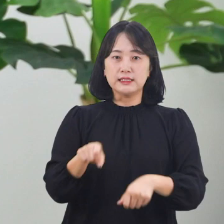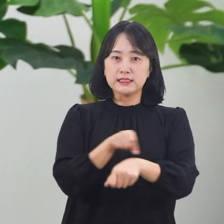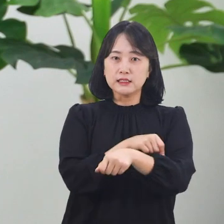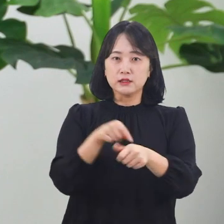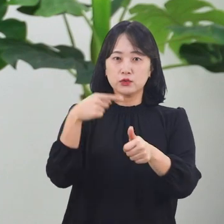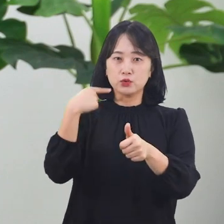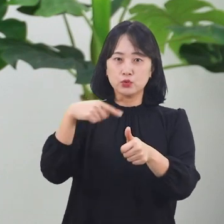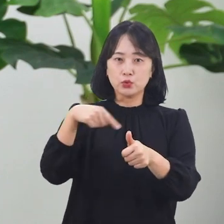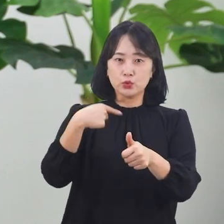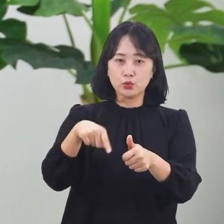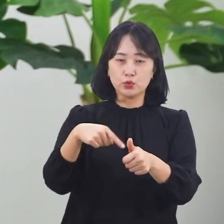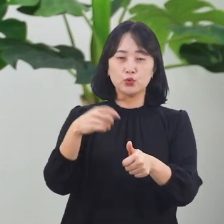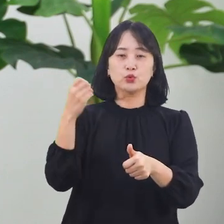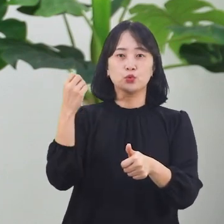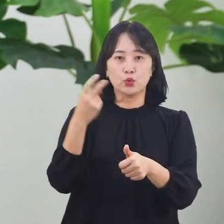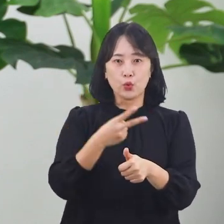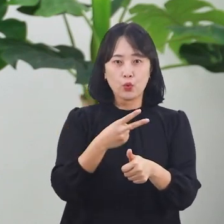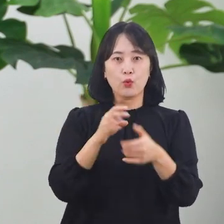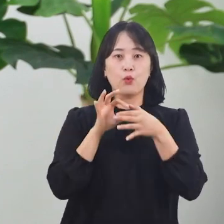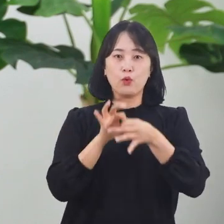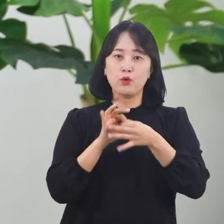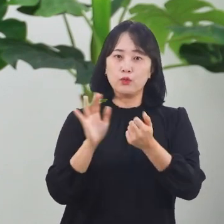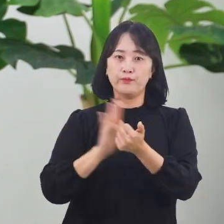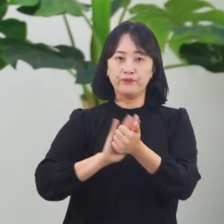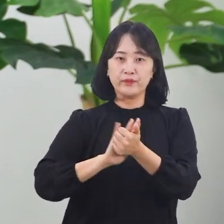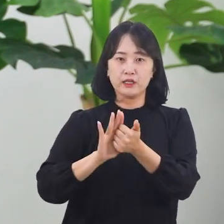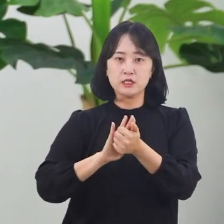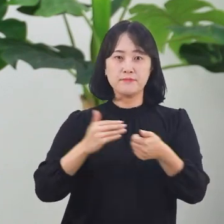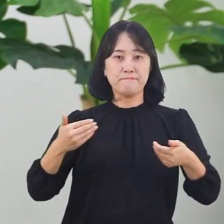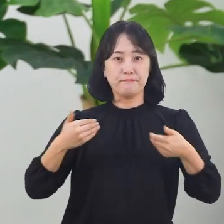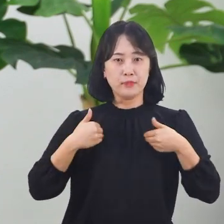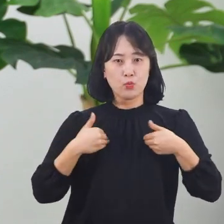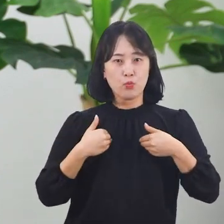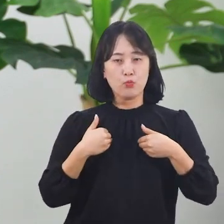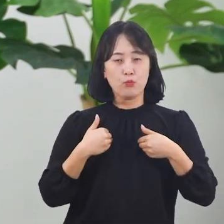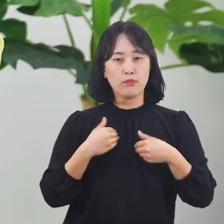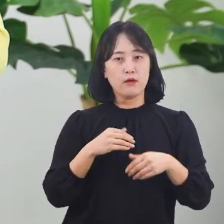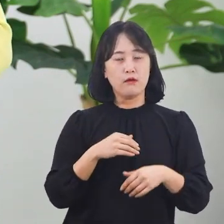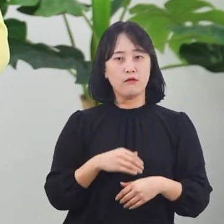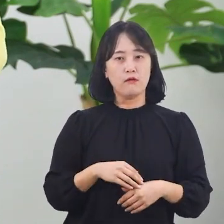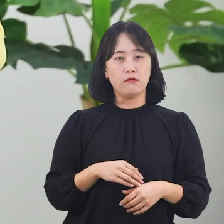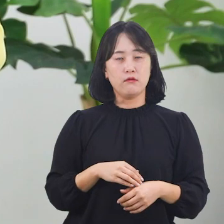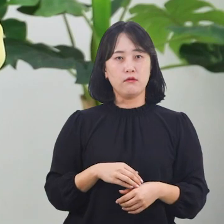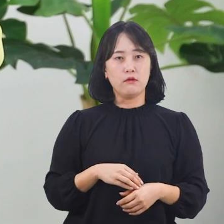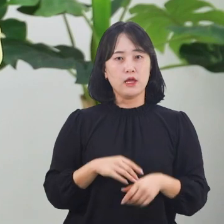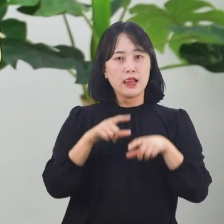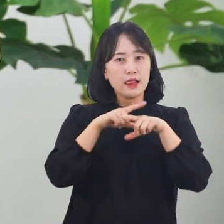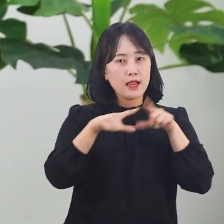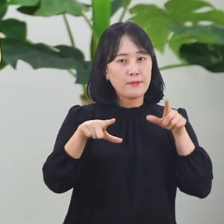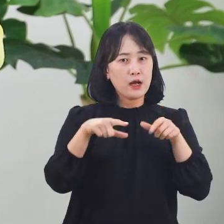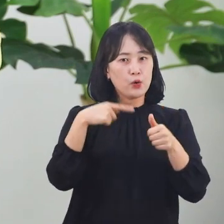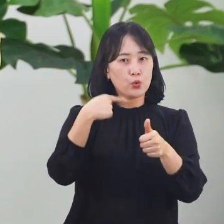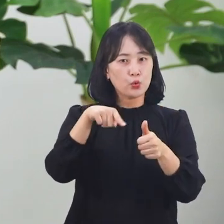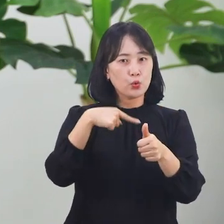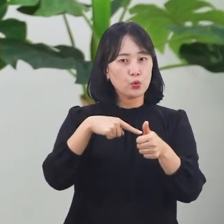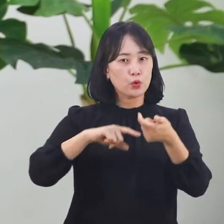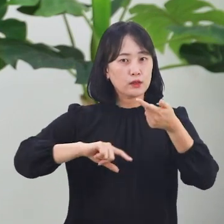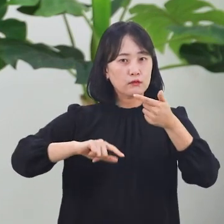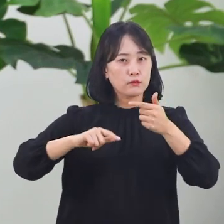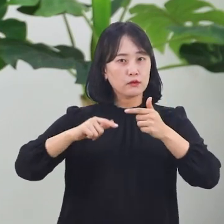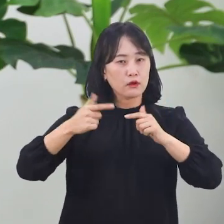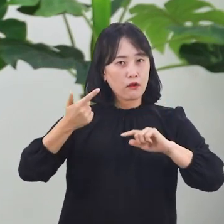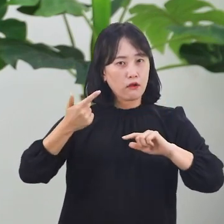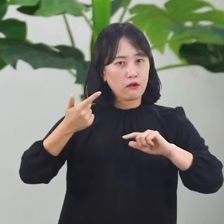특수교육 과정과 특수교육 관련 서비스가 필요하다라는 말은 일반 교육과 전혀 다른 교육